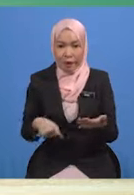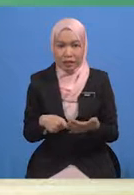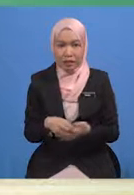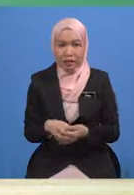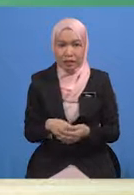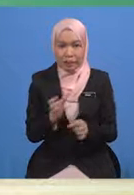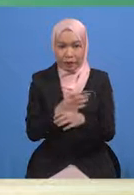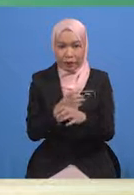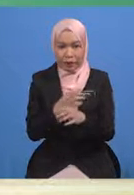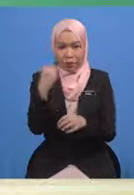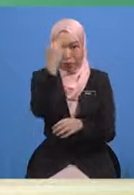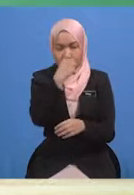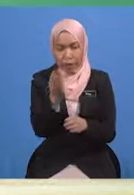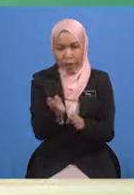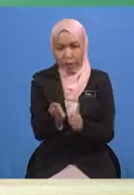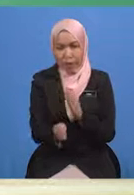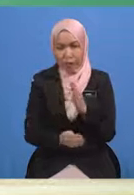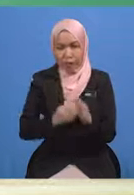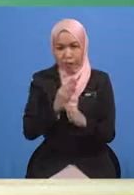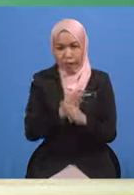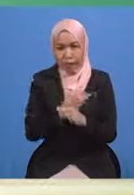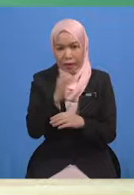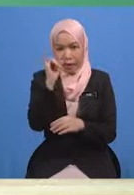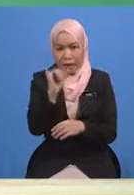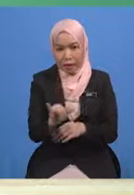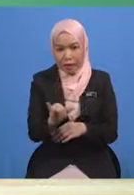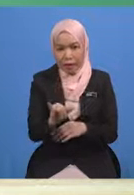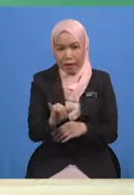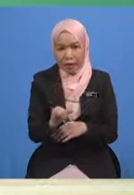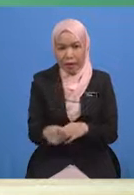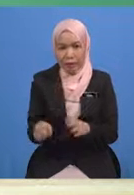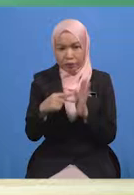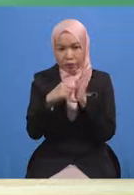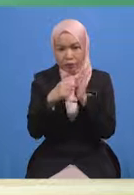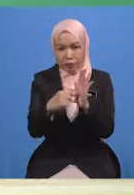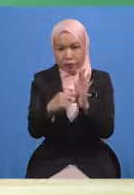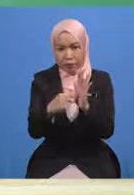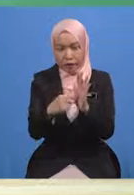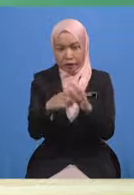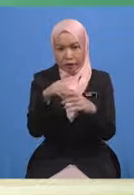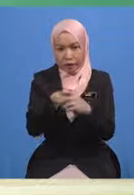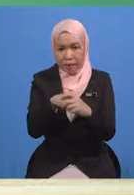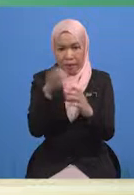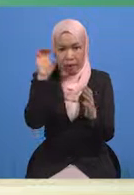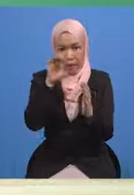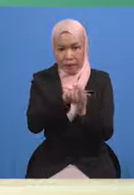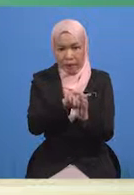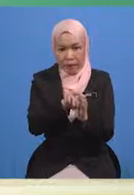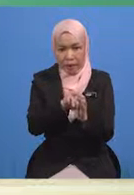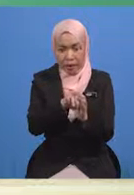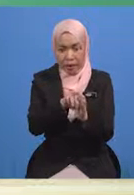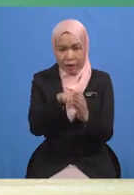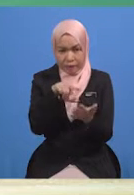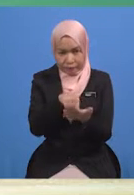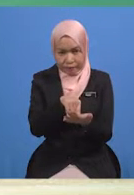Apakah bentuk muka bumi yang ditunjukkan dalam gambar di